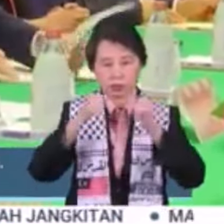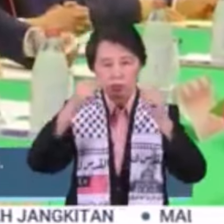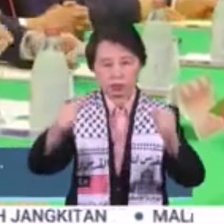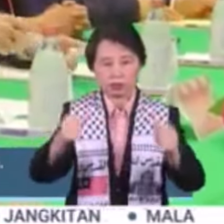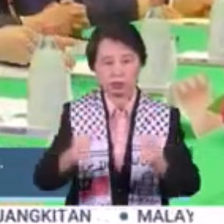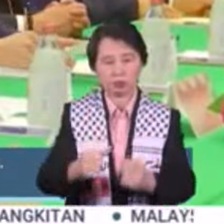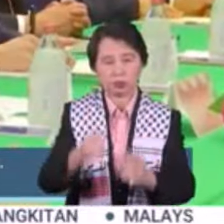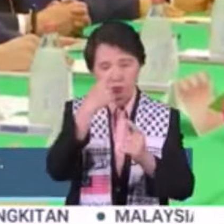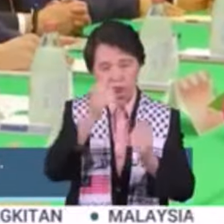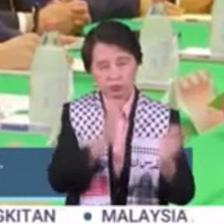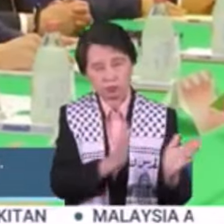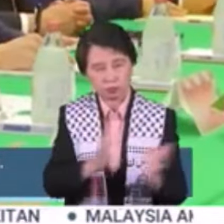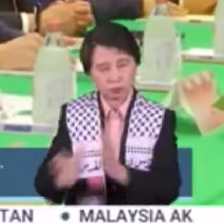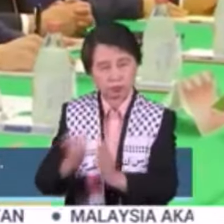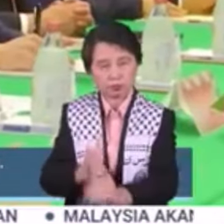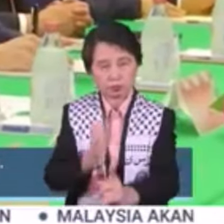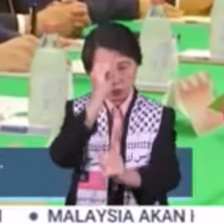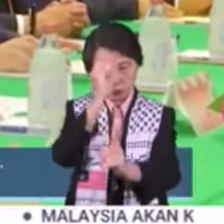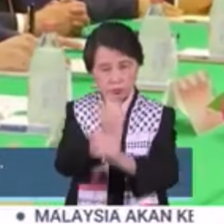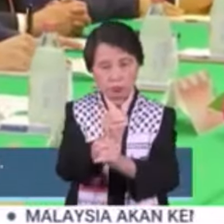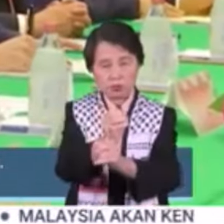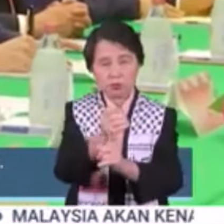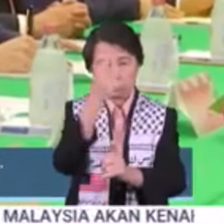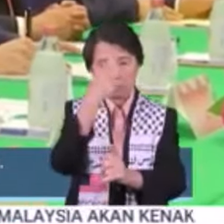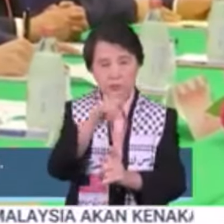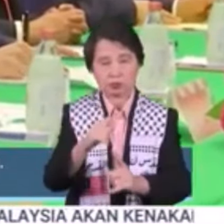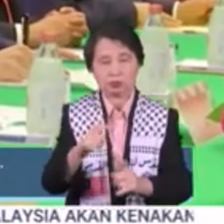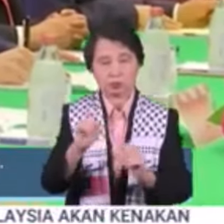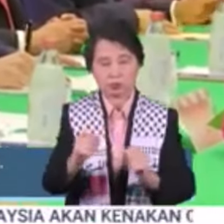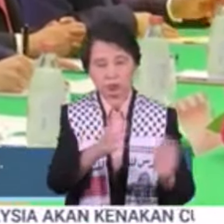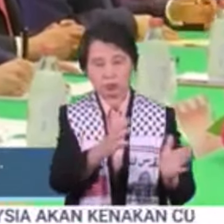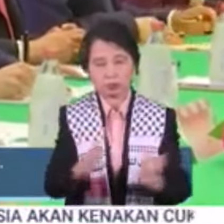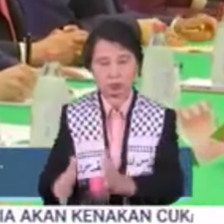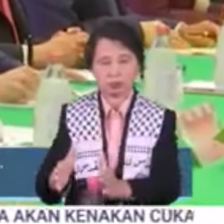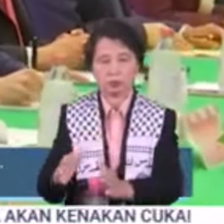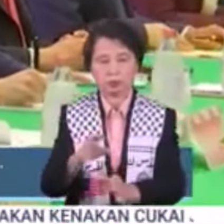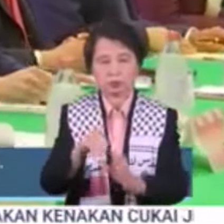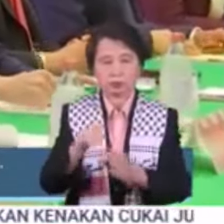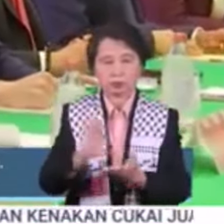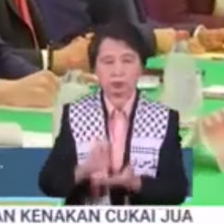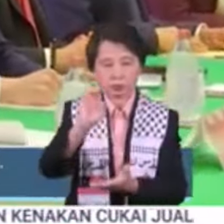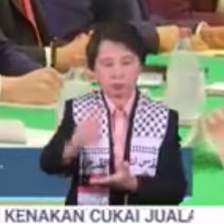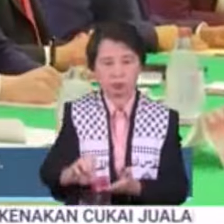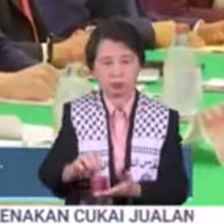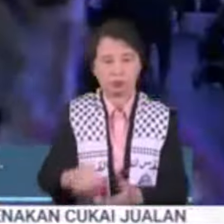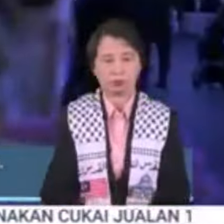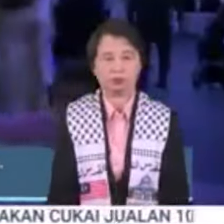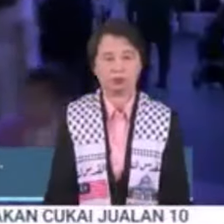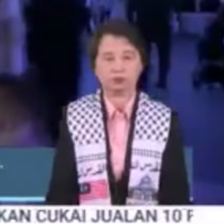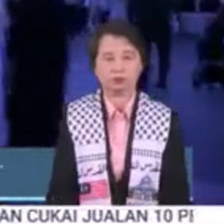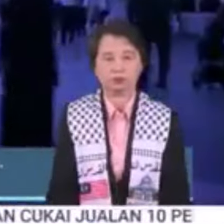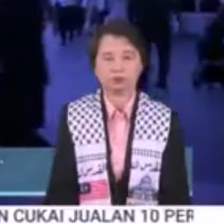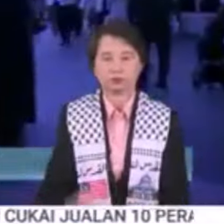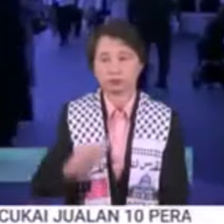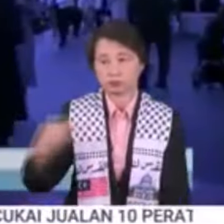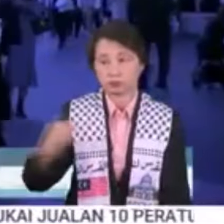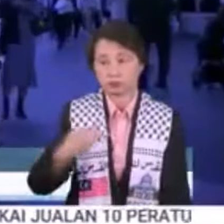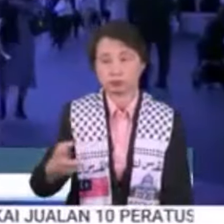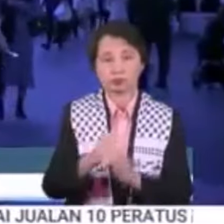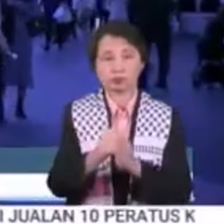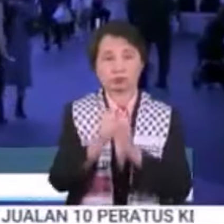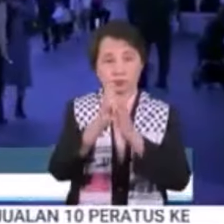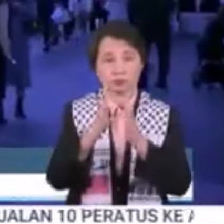strategic role that Japan has played, including the investment in the private sector. Kedua-dua